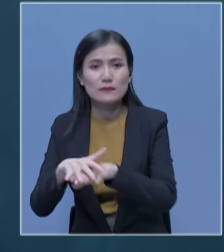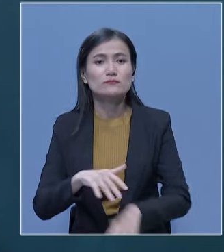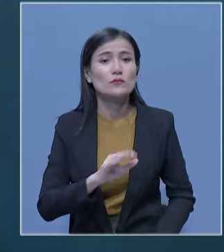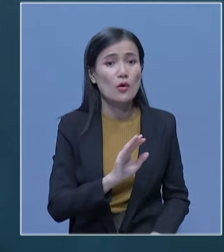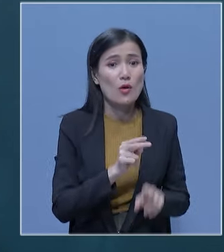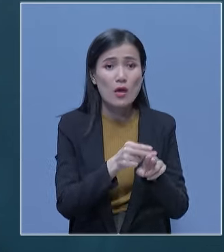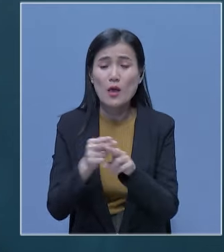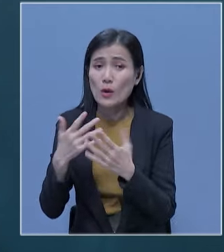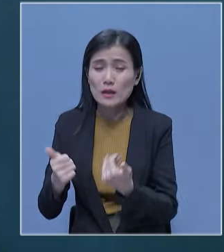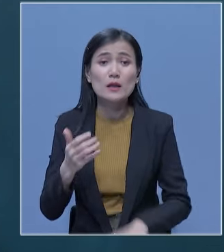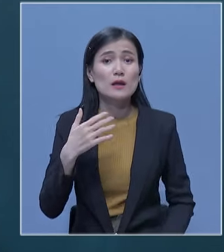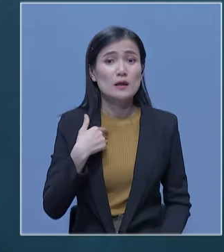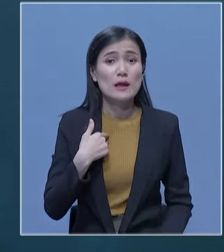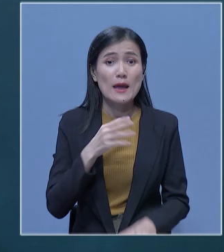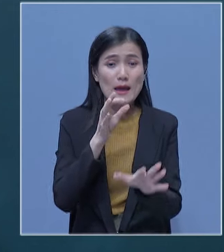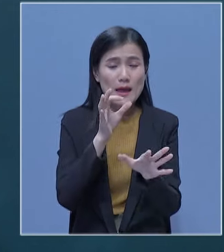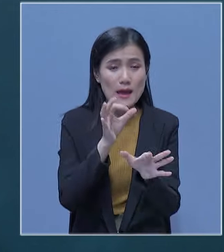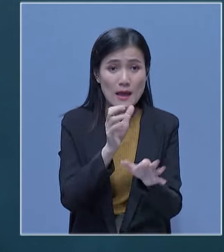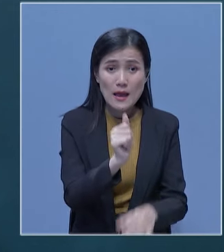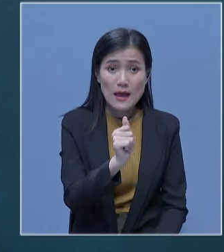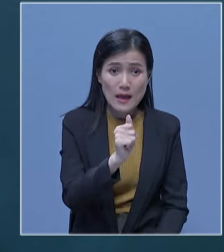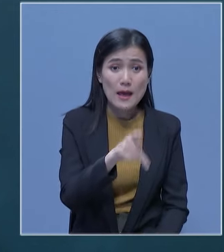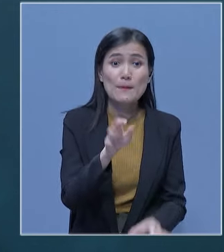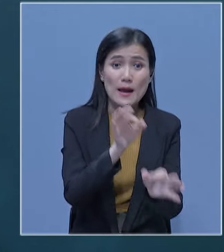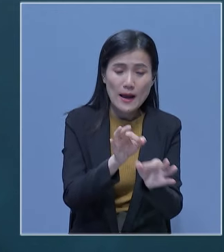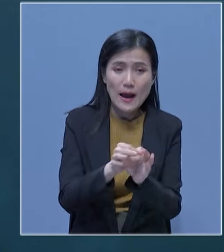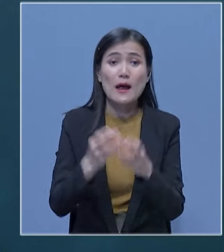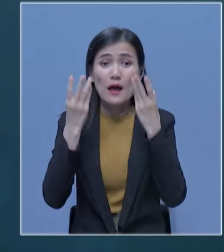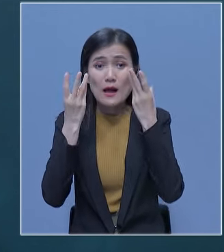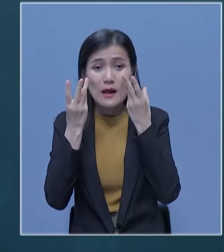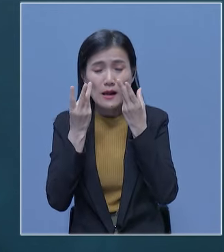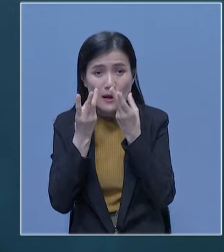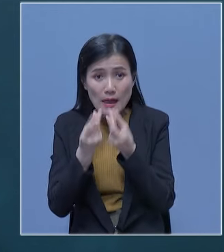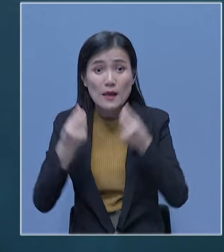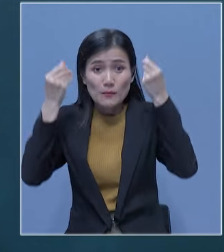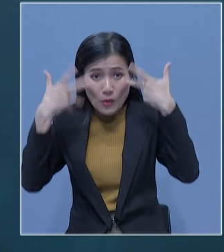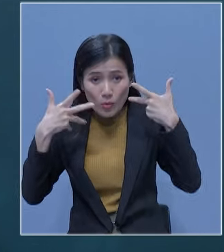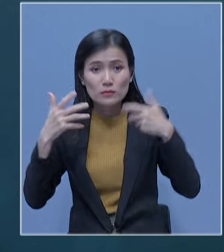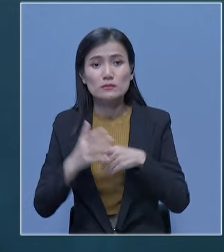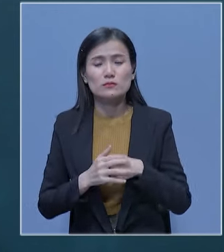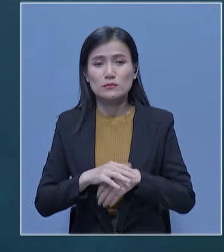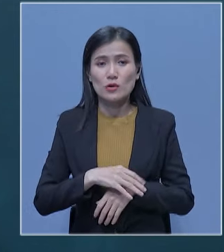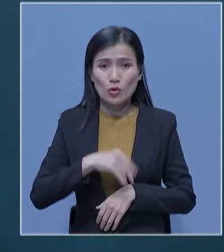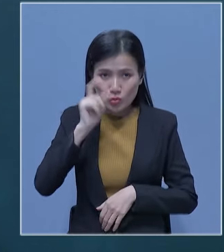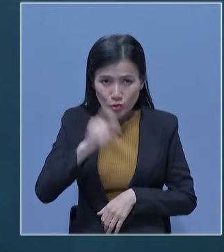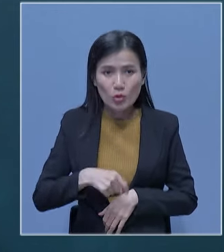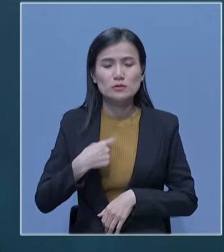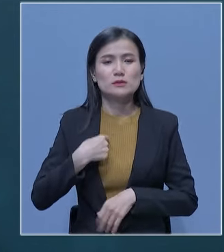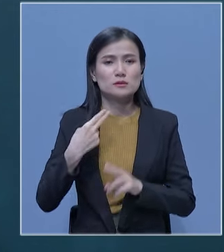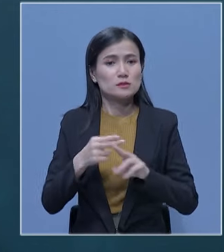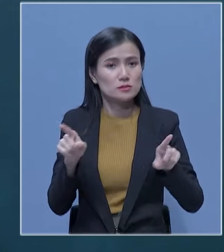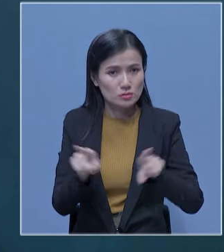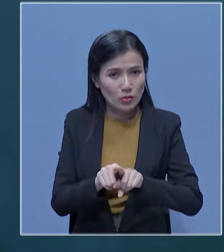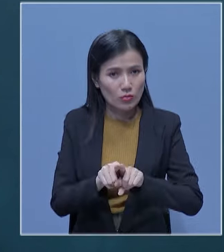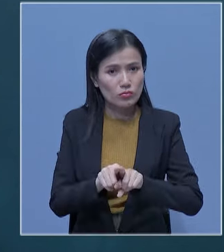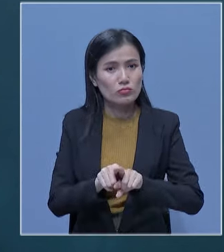ถือครองเบอร์โมบายแบงกิ้งกับเลขบัตรประจำตัวประชาชนหรือว่าหนังสือเดินทางเป็นบุคคลคนเดียวกันหรือไม่แล้วก็